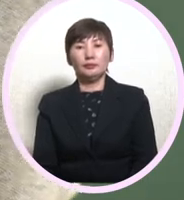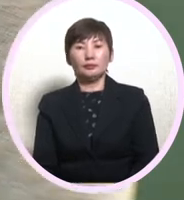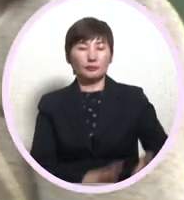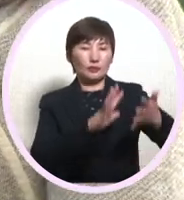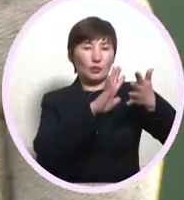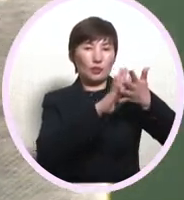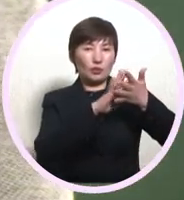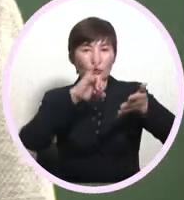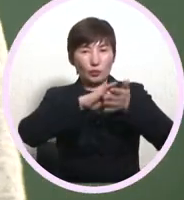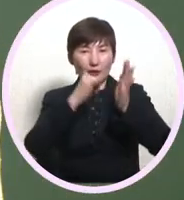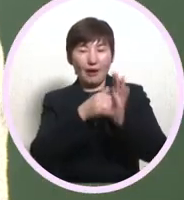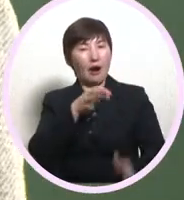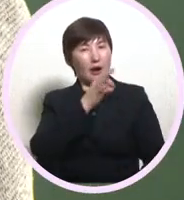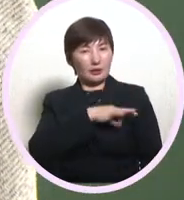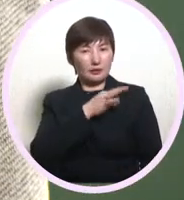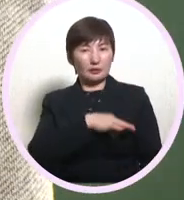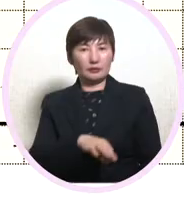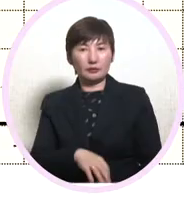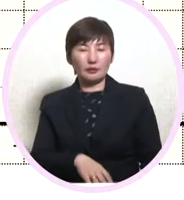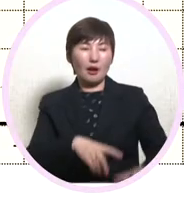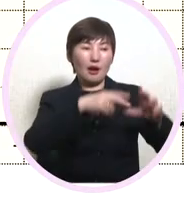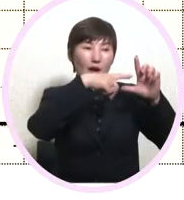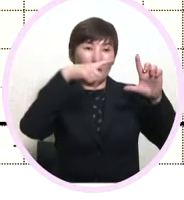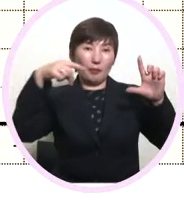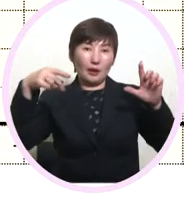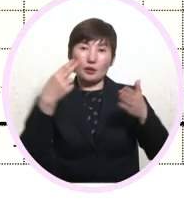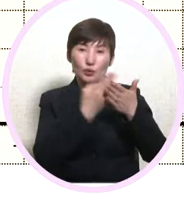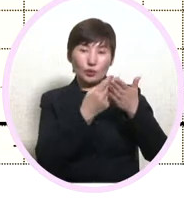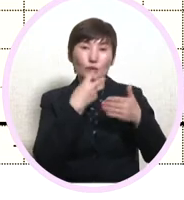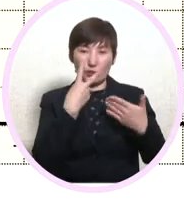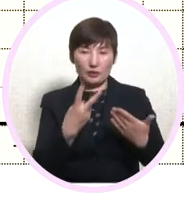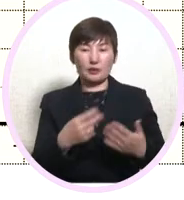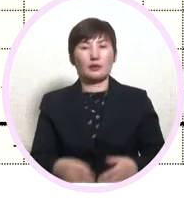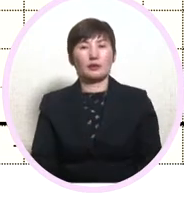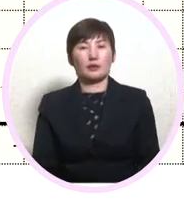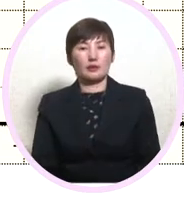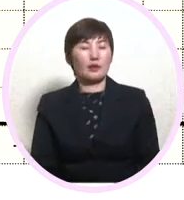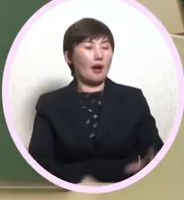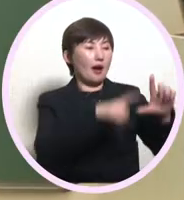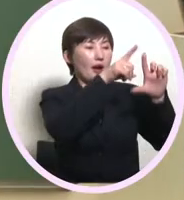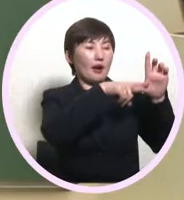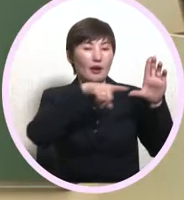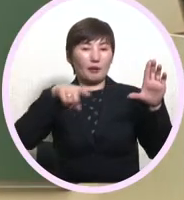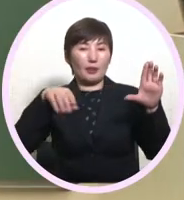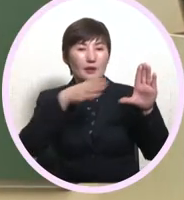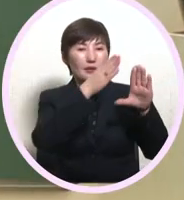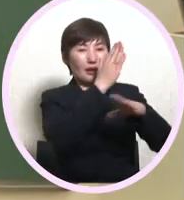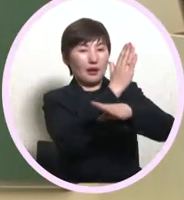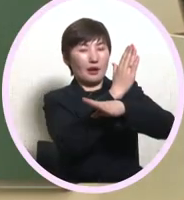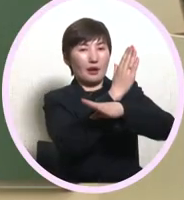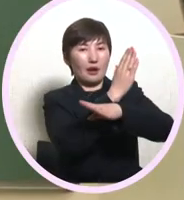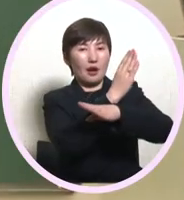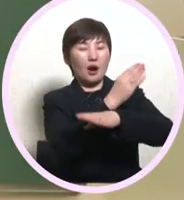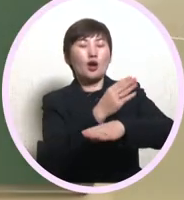хүснэгтийн утгуудыг ашиглаад график нь байгуулж үзье. Энэ хөдөлгөөний. За одоо графикасаа бүгдээрээ шулууныхаа налалтыг олъё.